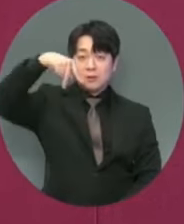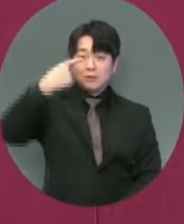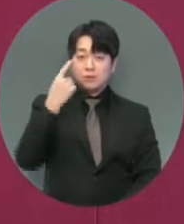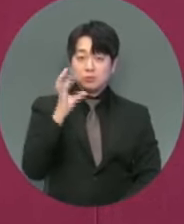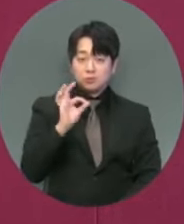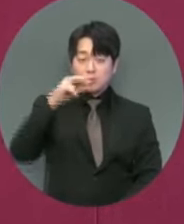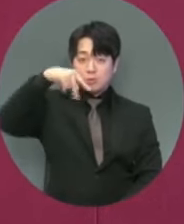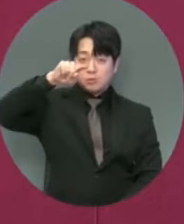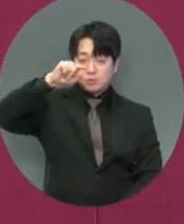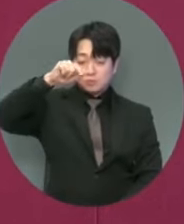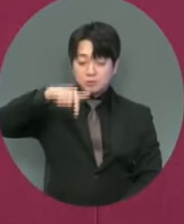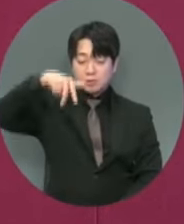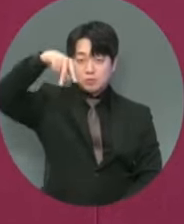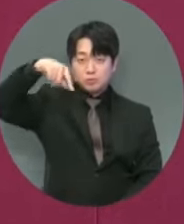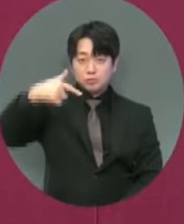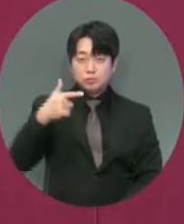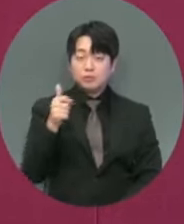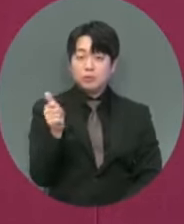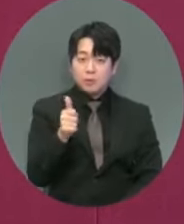송석준 의원,